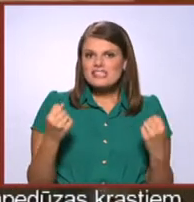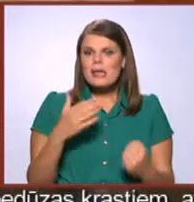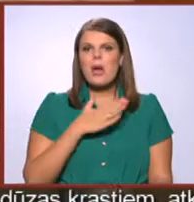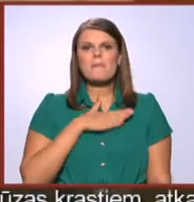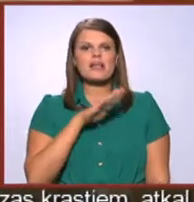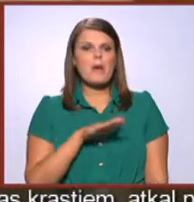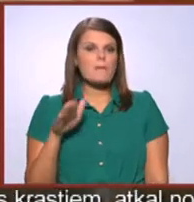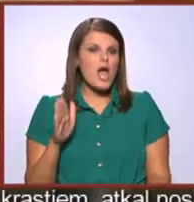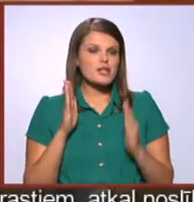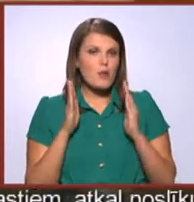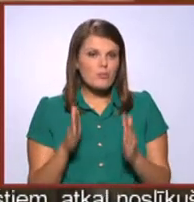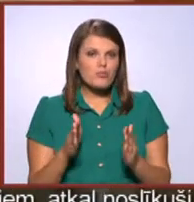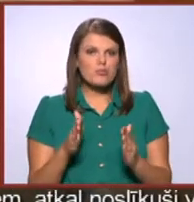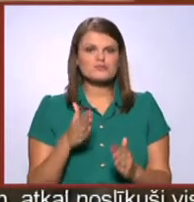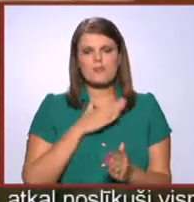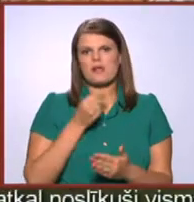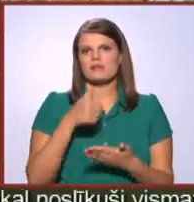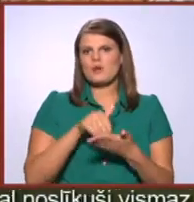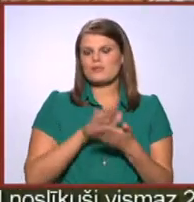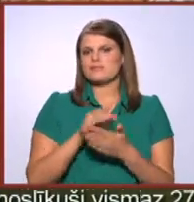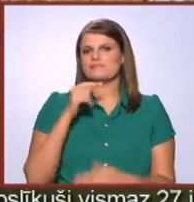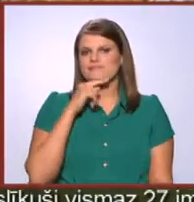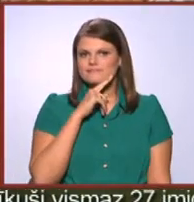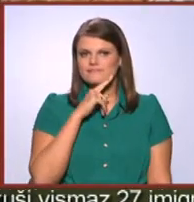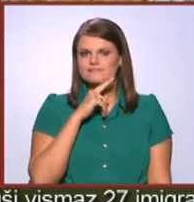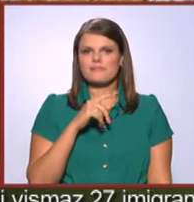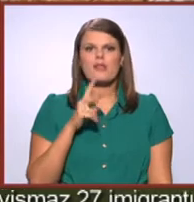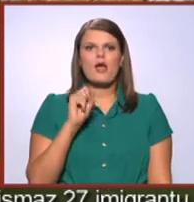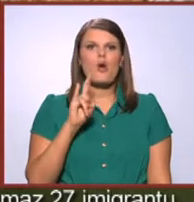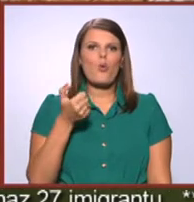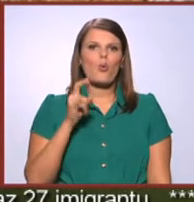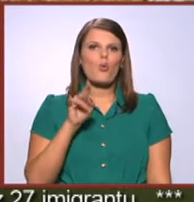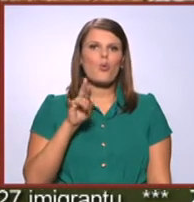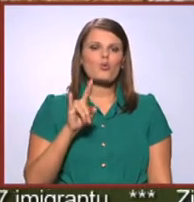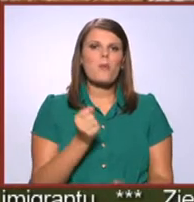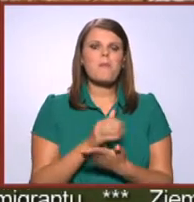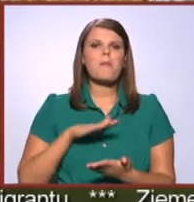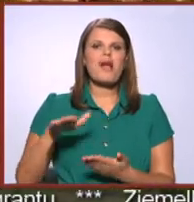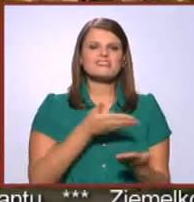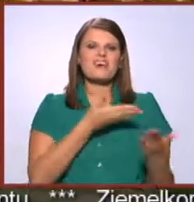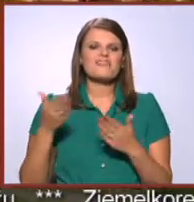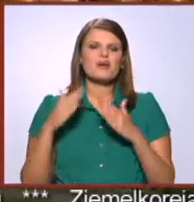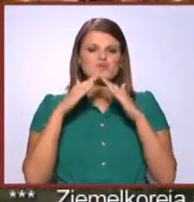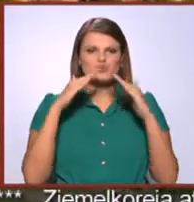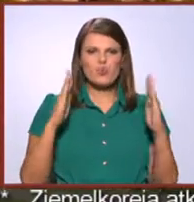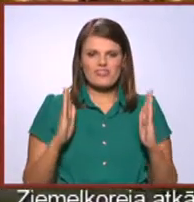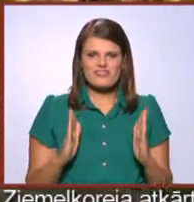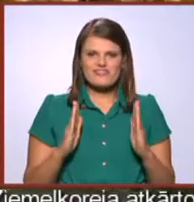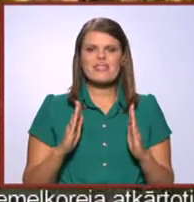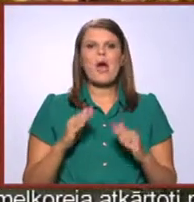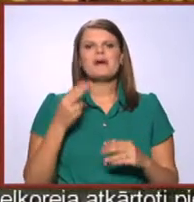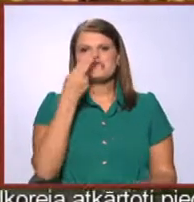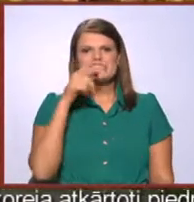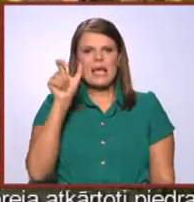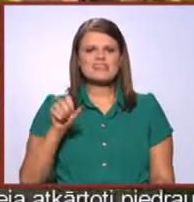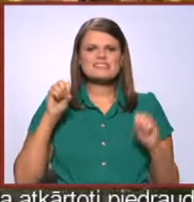bērniem, manam makam. Kauguru pagast viesnām brūtas saimnieci Iveta Boša svaigos